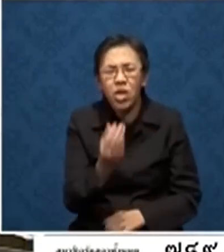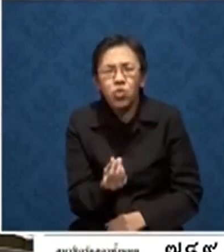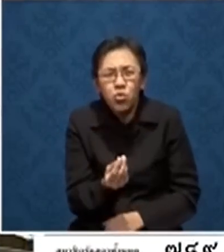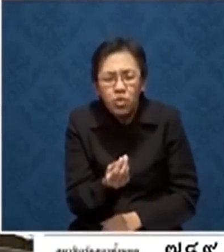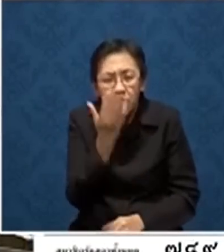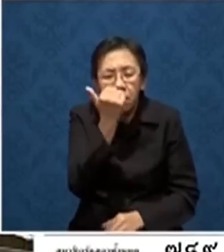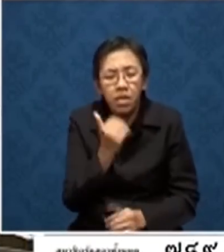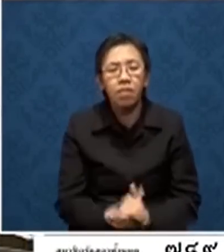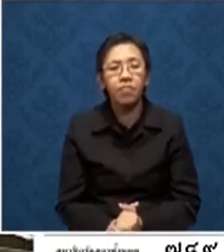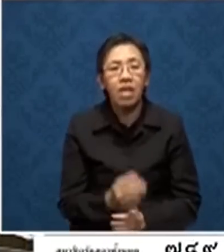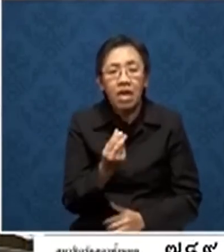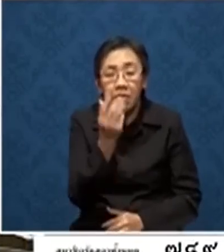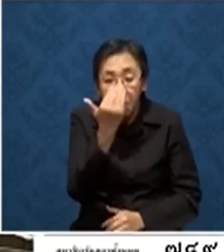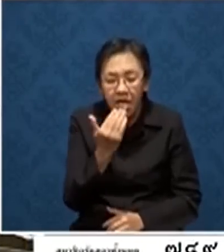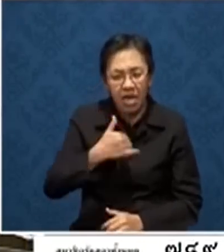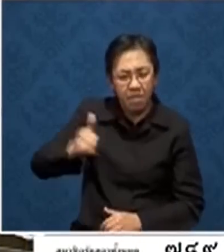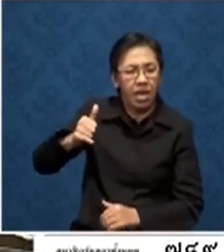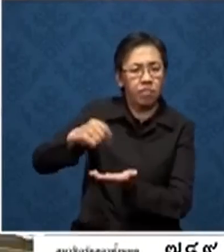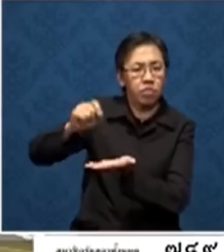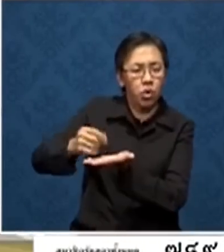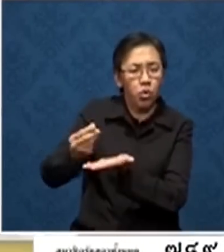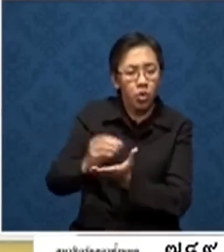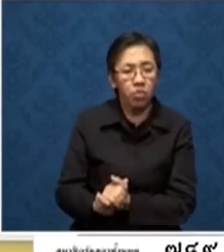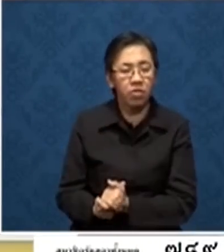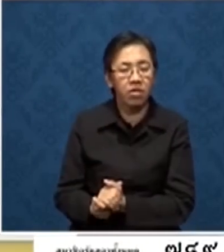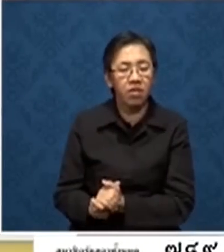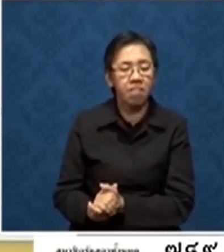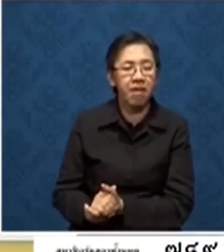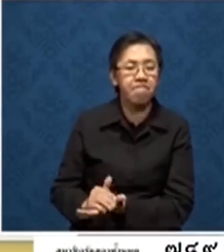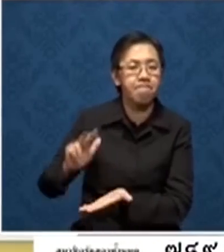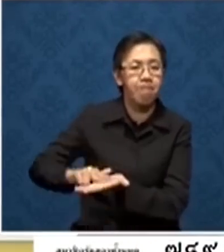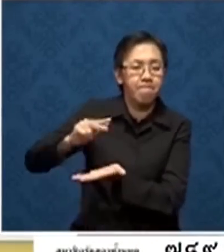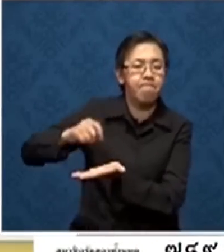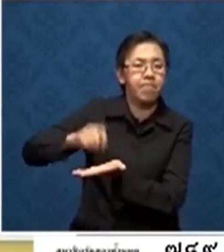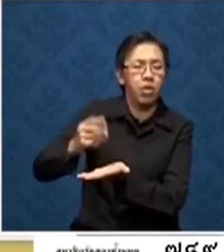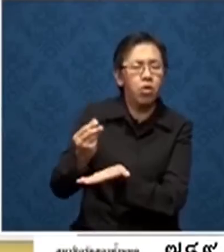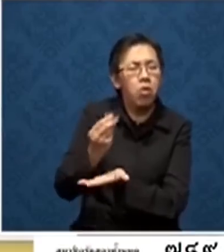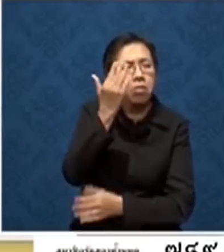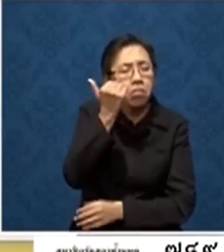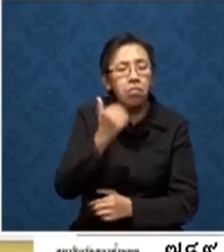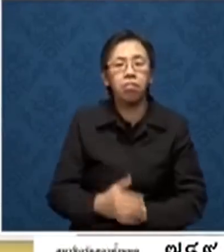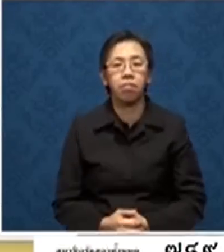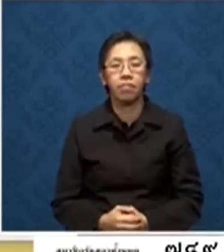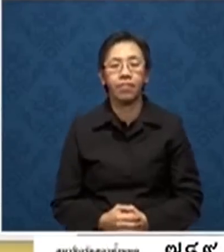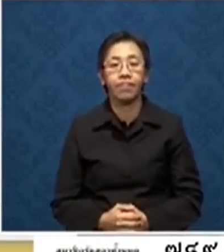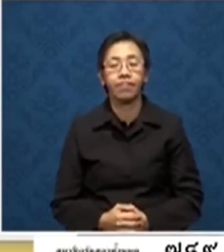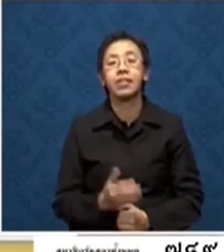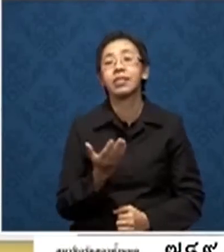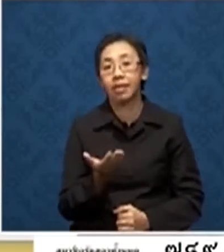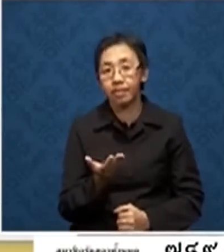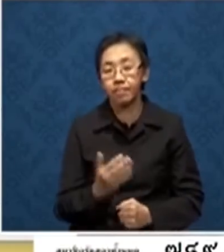นั้นบอกว่าจะให้ไปเซ็นเลยไปลงสัตยาบันเลยนะครับท่านครับ